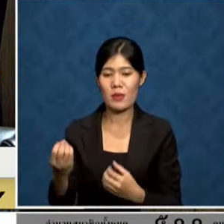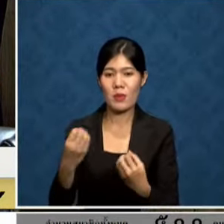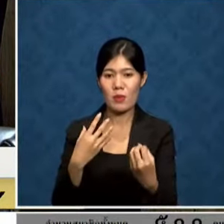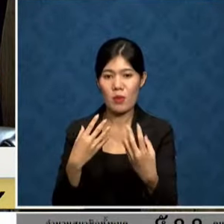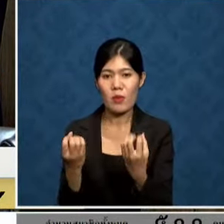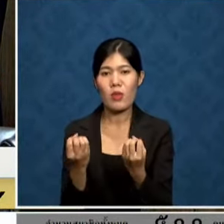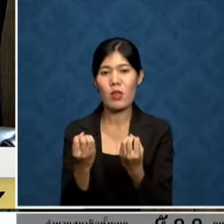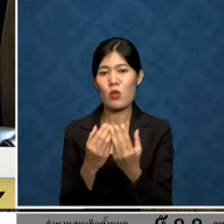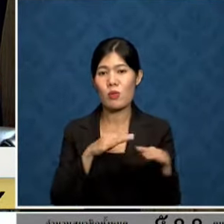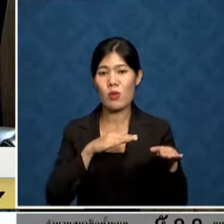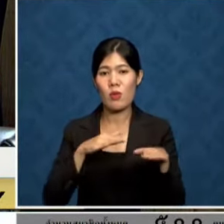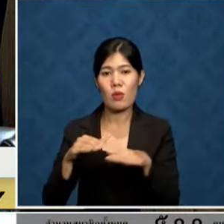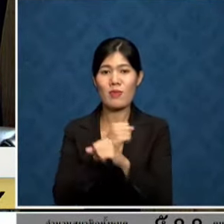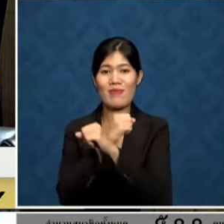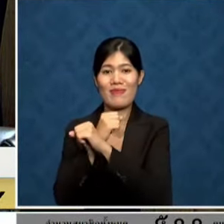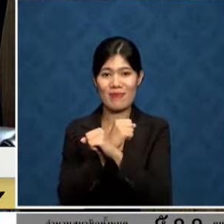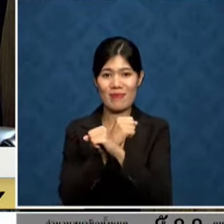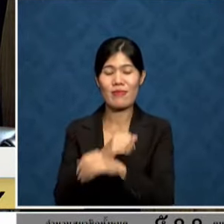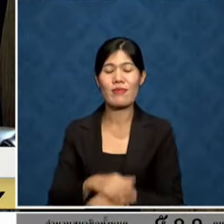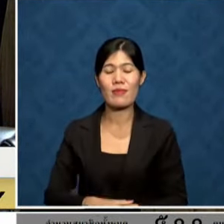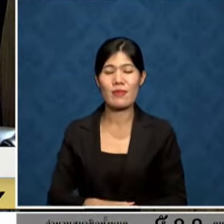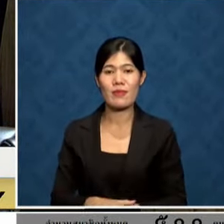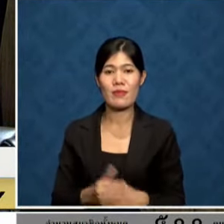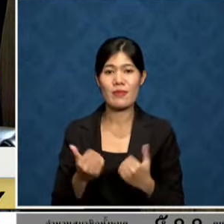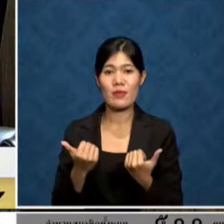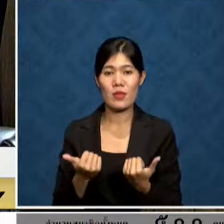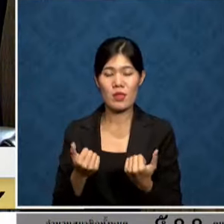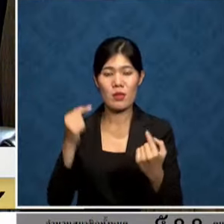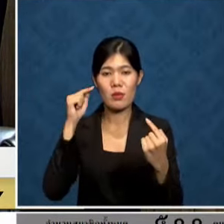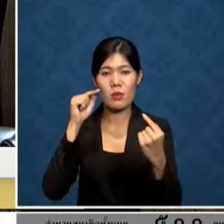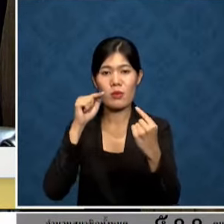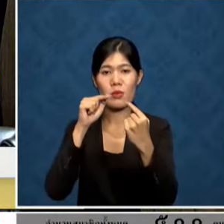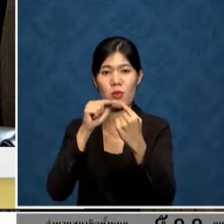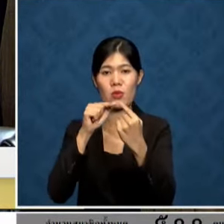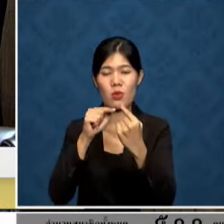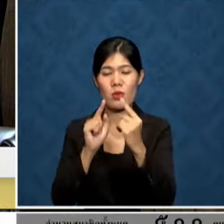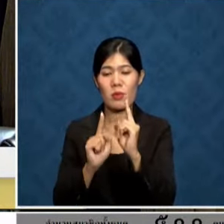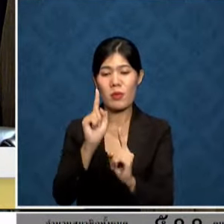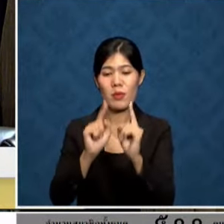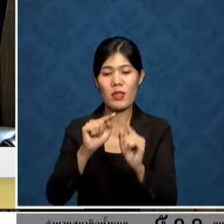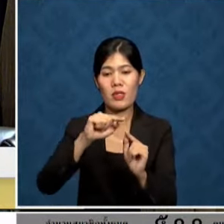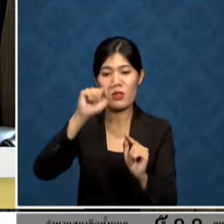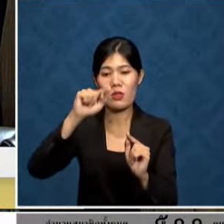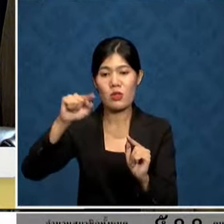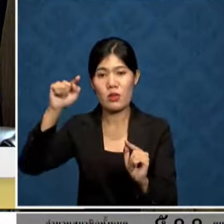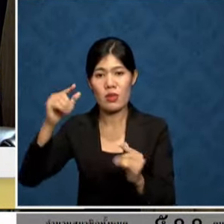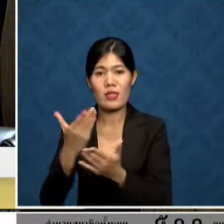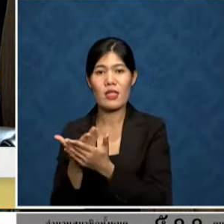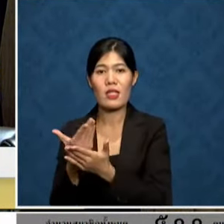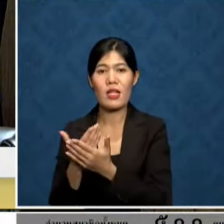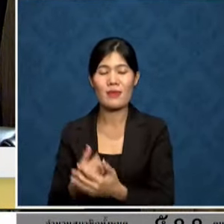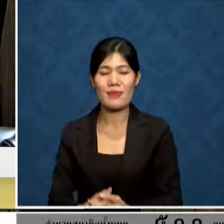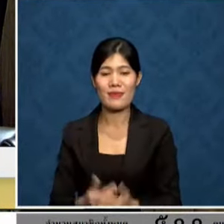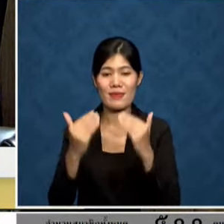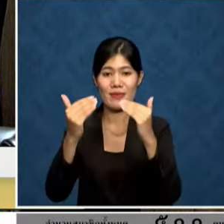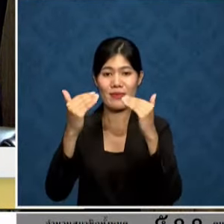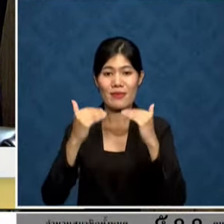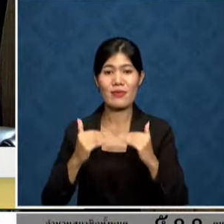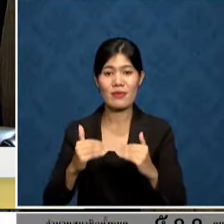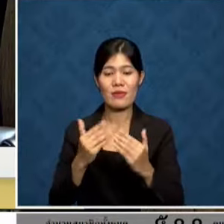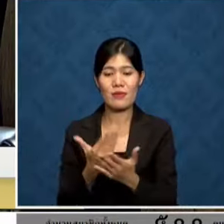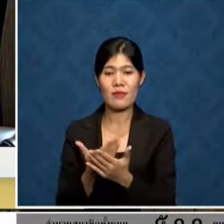อันนี้ก็จะเป็นเรื่องของตัวชี้วัตทางการคลังที่ได้มีการทำลายสถิติไปนะคะทีนี้เรามาดูในเนื้อในกันบ้างค่ะว่า